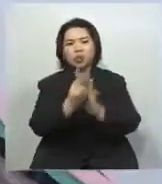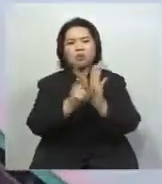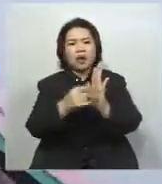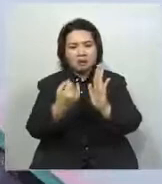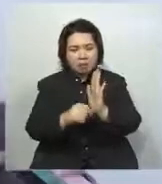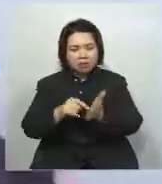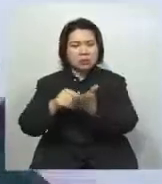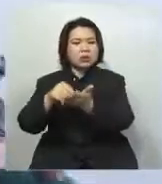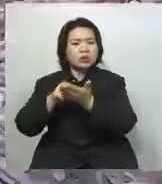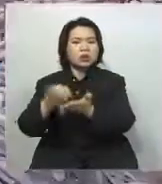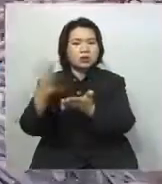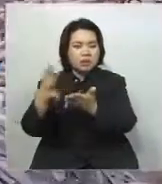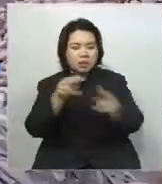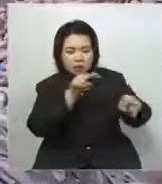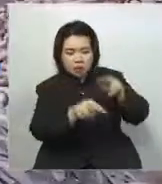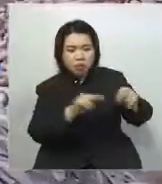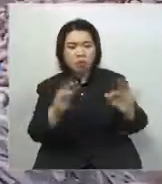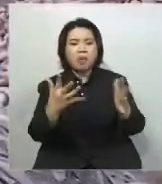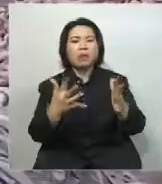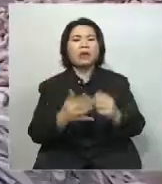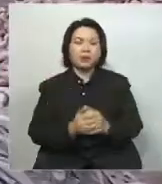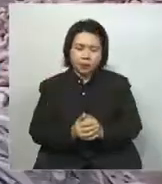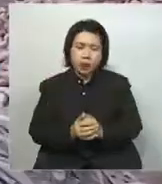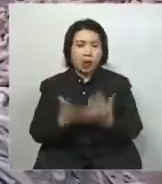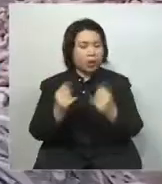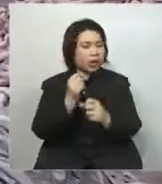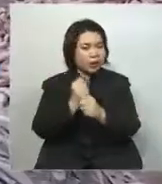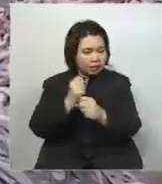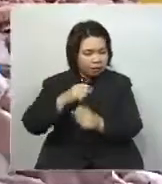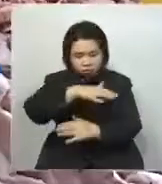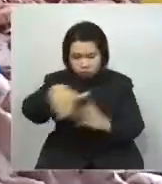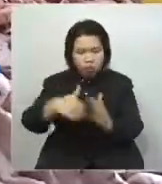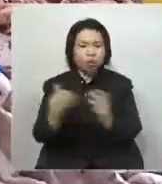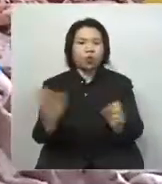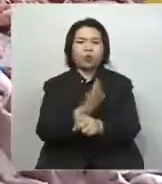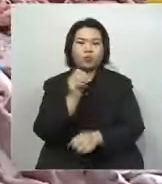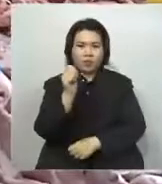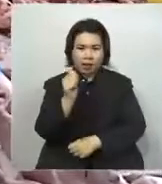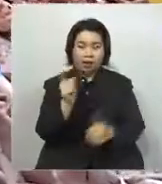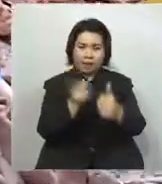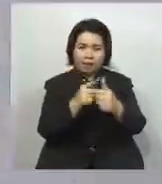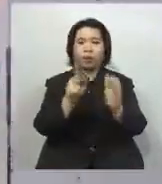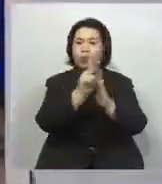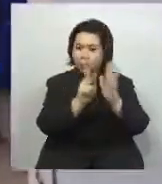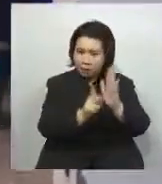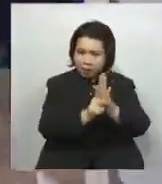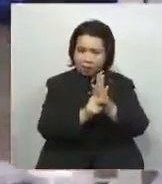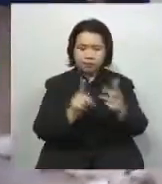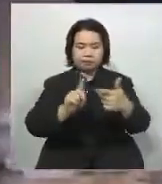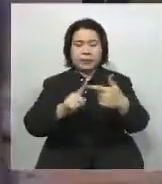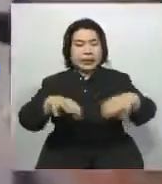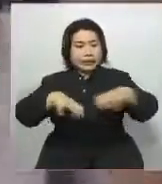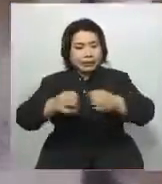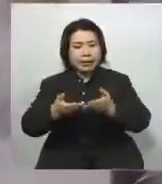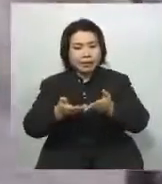รายงานและไร้การควบคุมจนมีผลเป็นรูปธรรมอย่างครอบคลุมทั้งในด้านกรอบกฎหมายการบริหารจัดการ